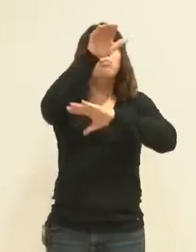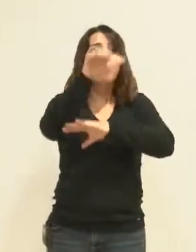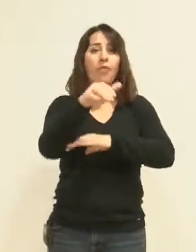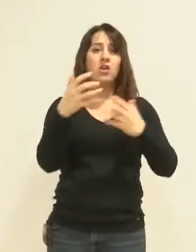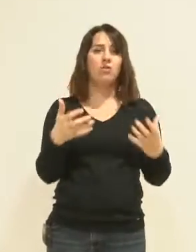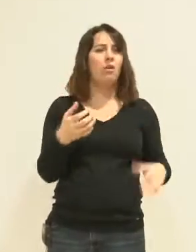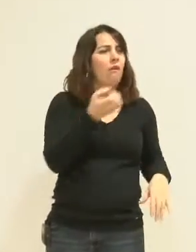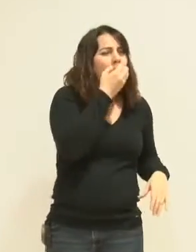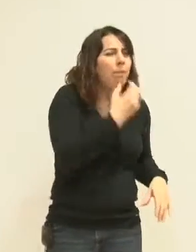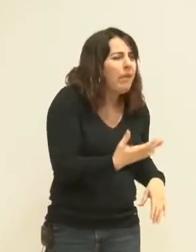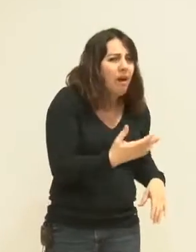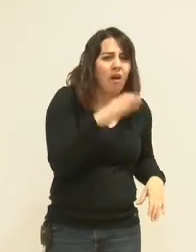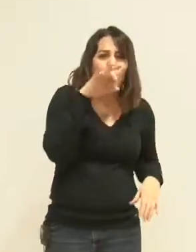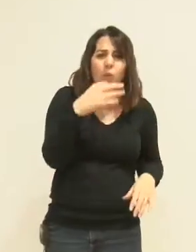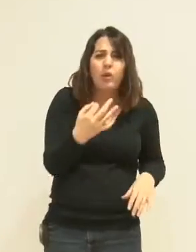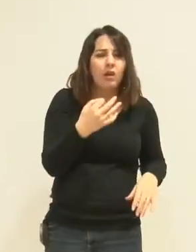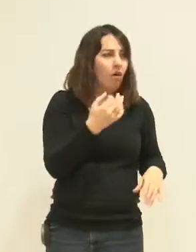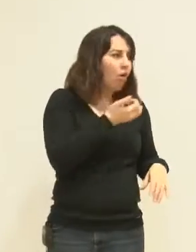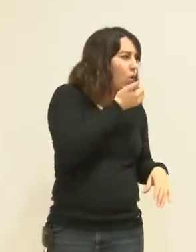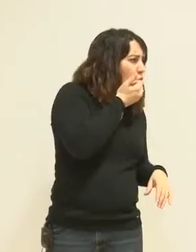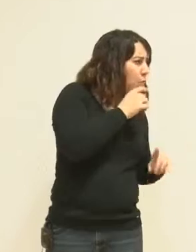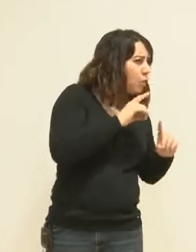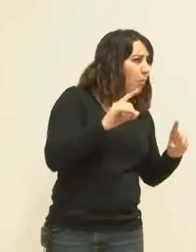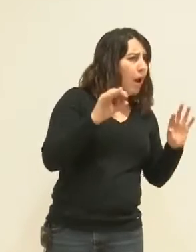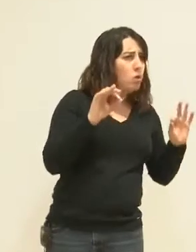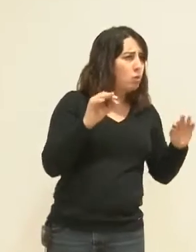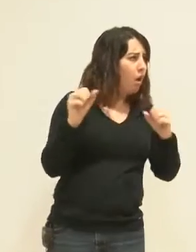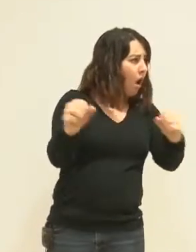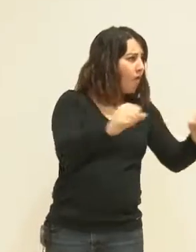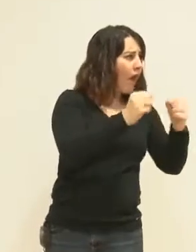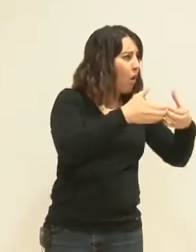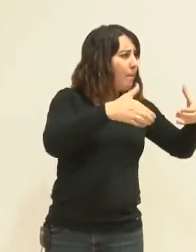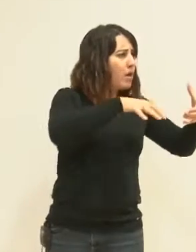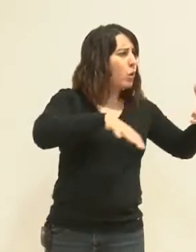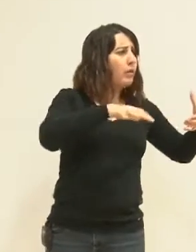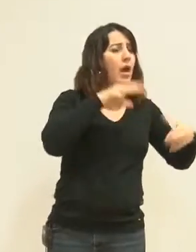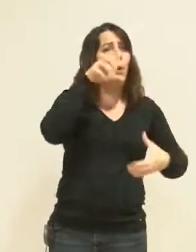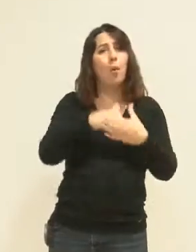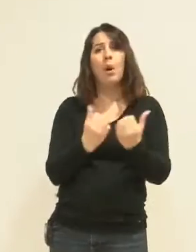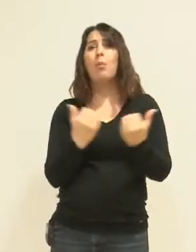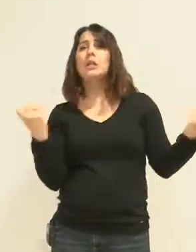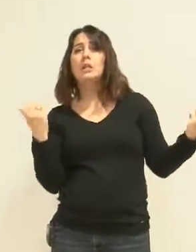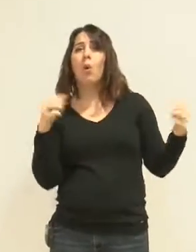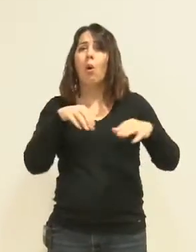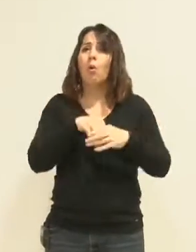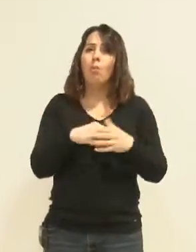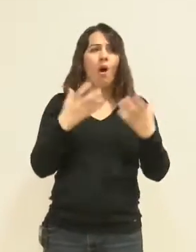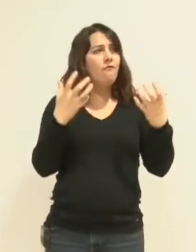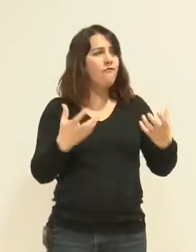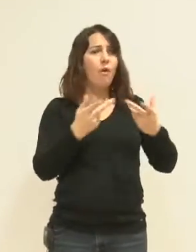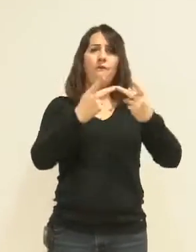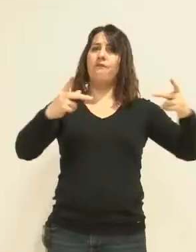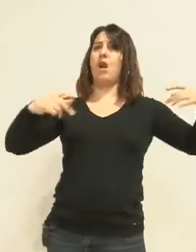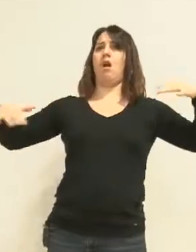C'est très bien. Je pense que je ne me trompe pas beaucoup en disant que tout le monde, de la majorité à l'opposition, aspire à voir notre ville dans le